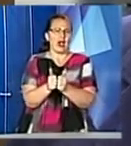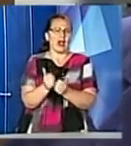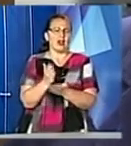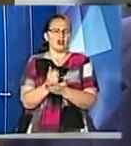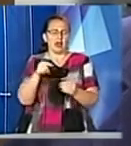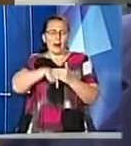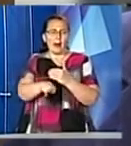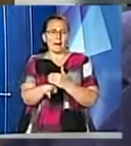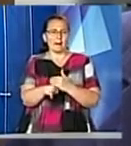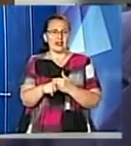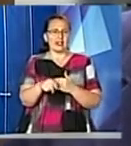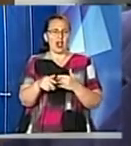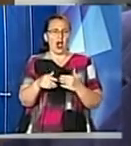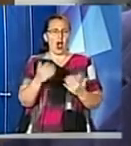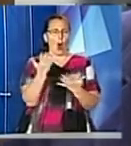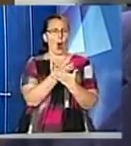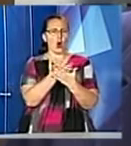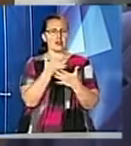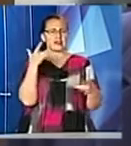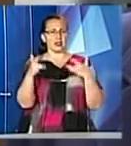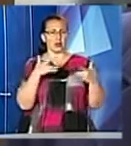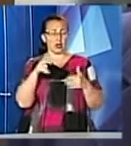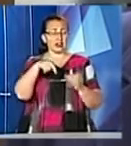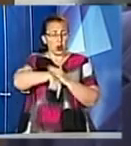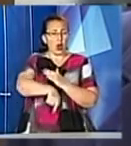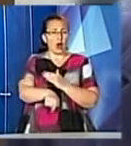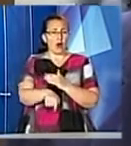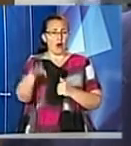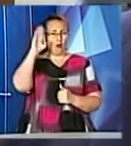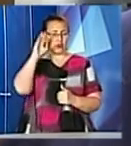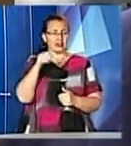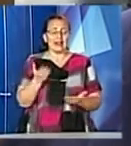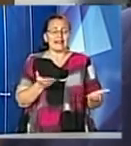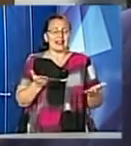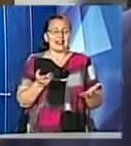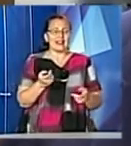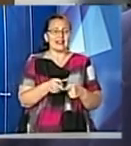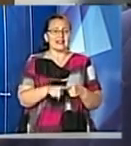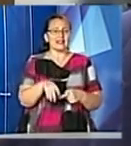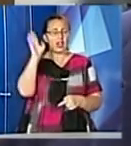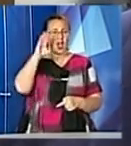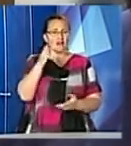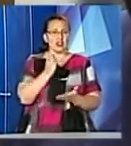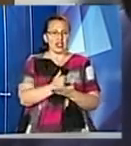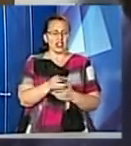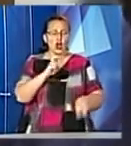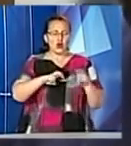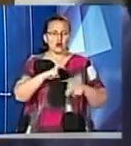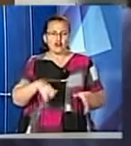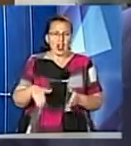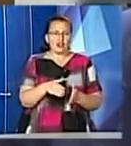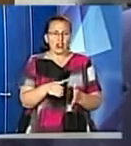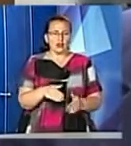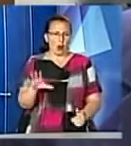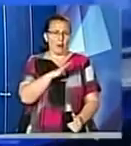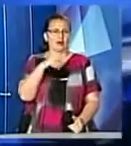воно там вологі ґрунти, які, очевидно, десь та вода нікуди не ділася, і вона все рівно шукає собі шляху до тої колишньої